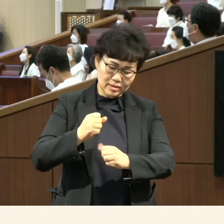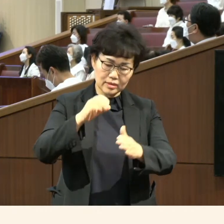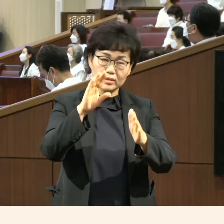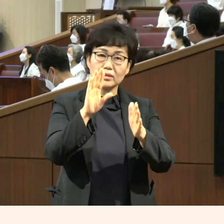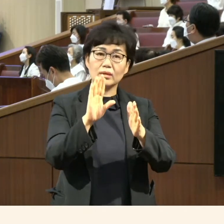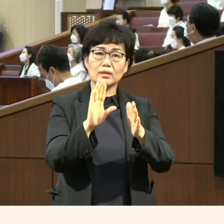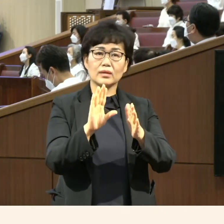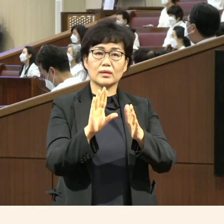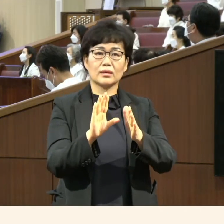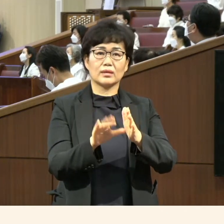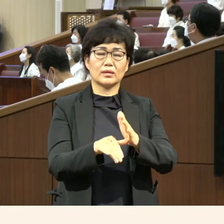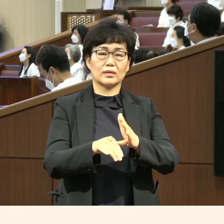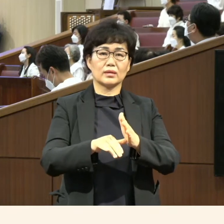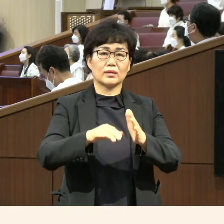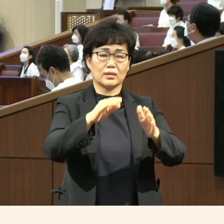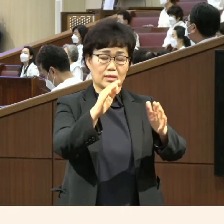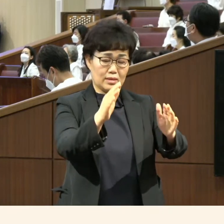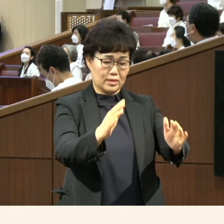때